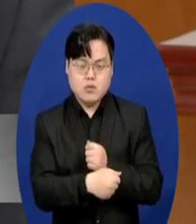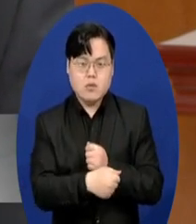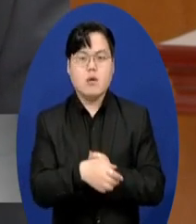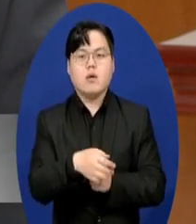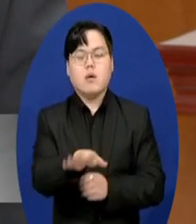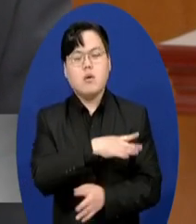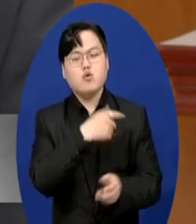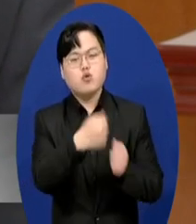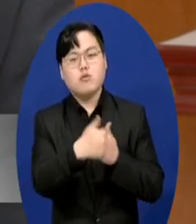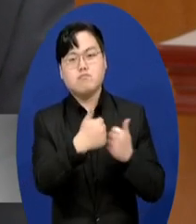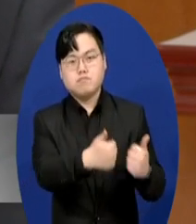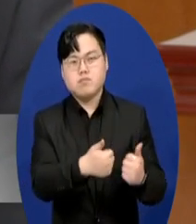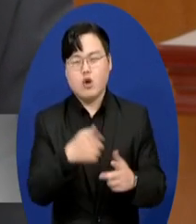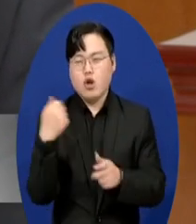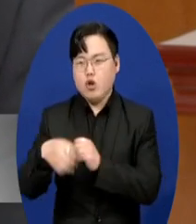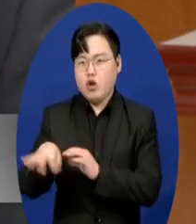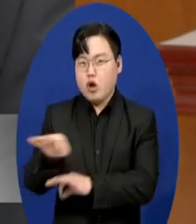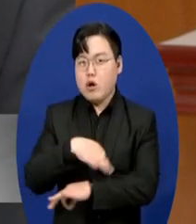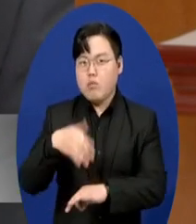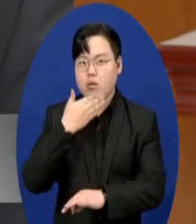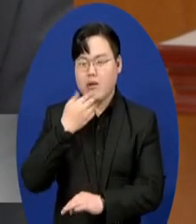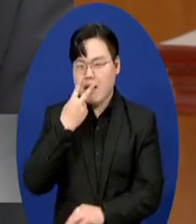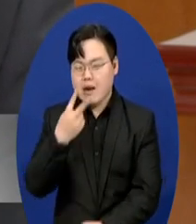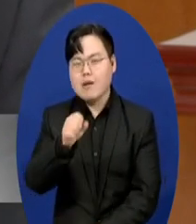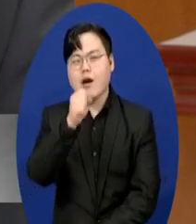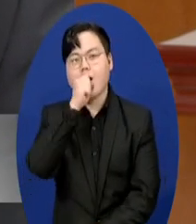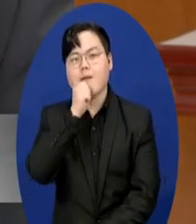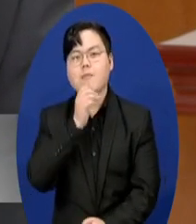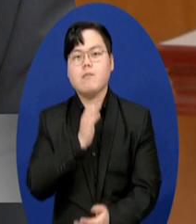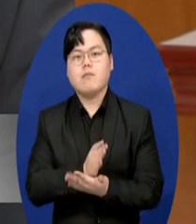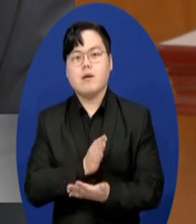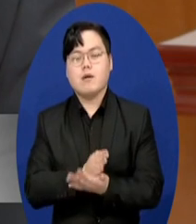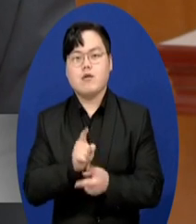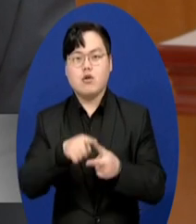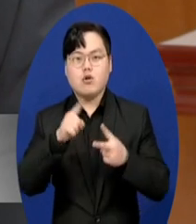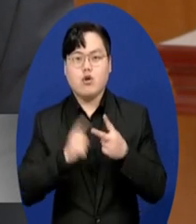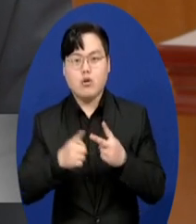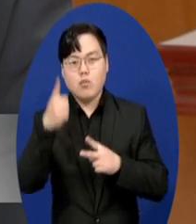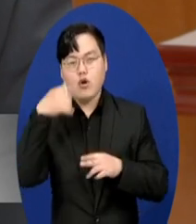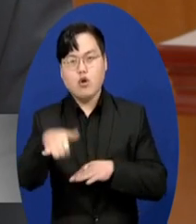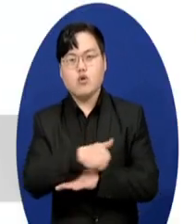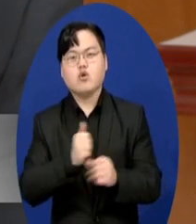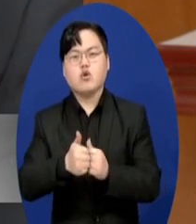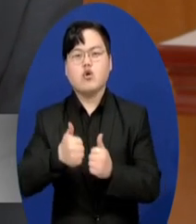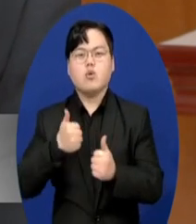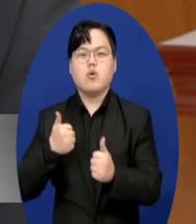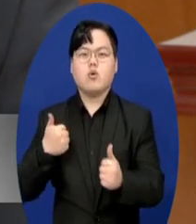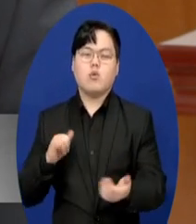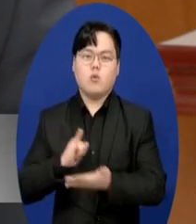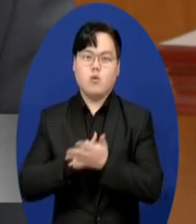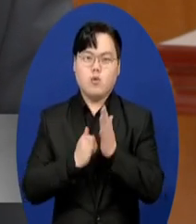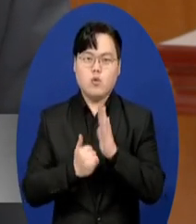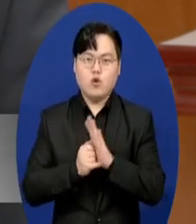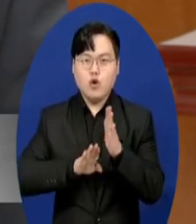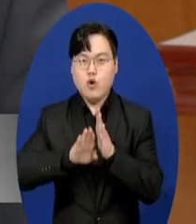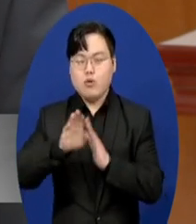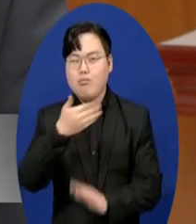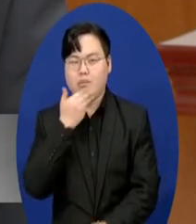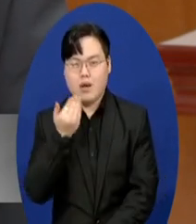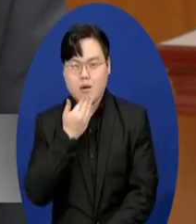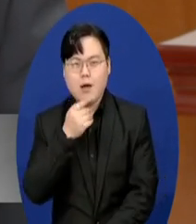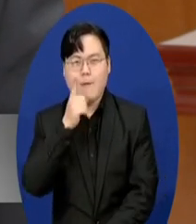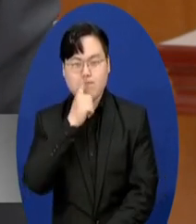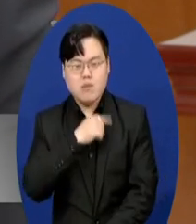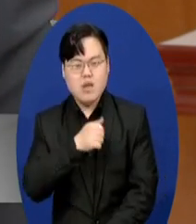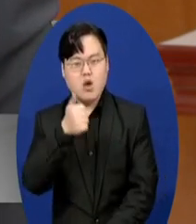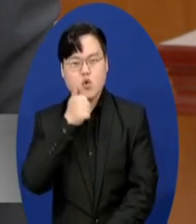нь төлөөд нэг хэсэг нь төлөхгүй байгаа харамсалтай байна. Хоёр дахь улс орны хөдөлгөөнийг хоштойч. Тийм учраас бол энэ далд эдийн